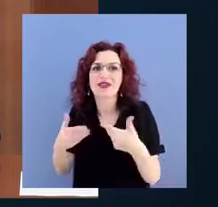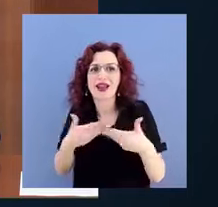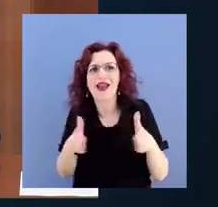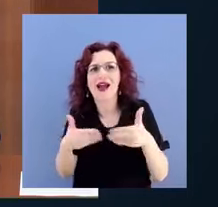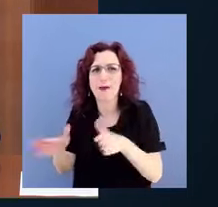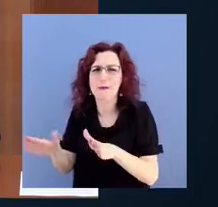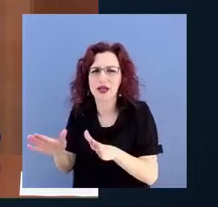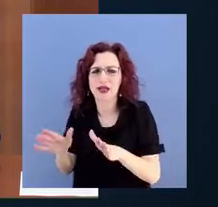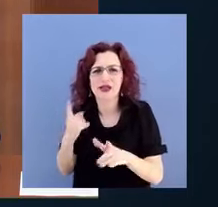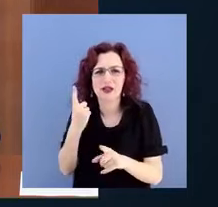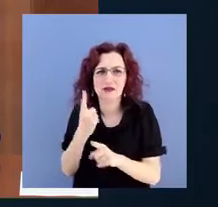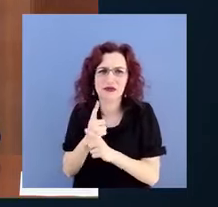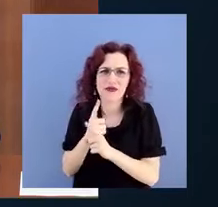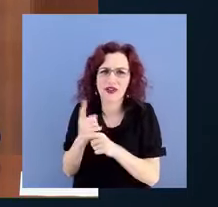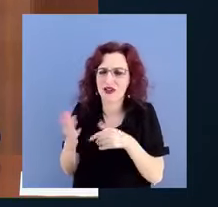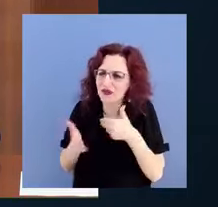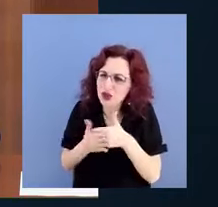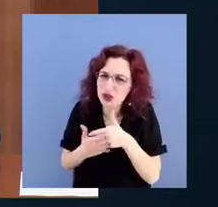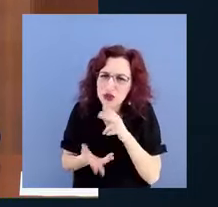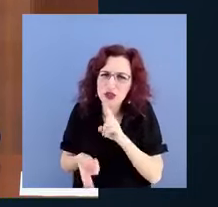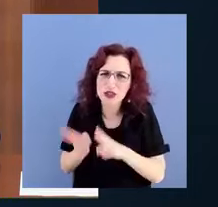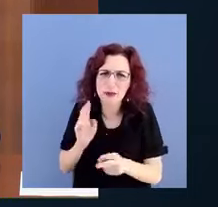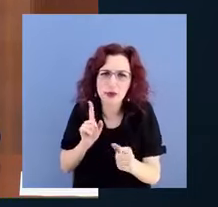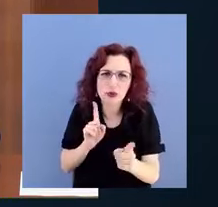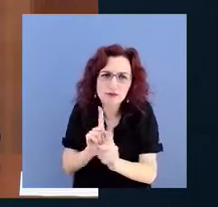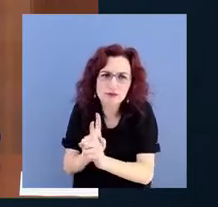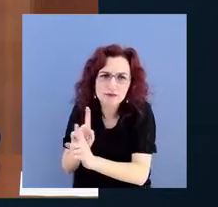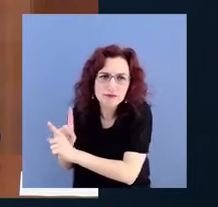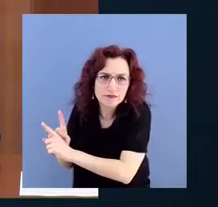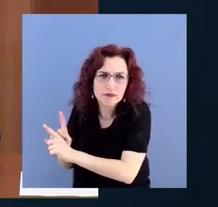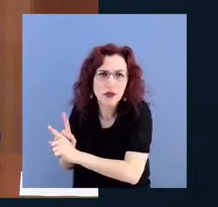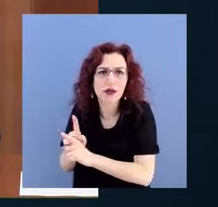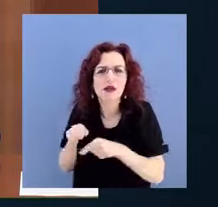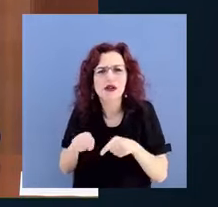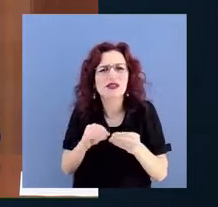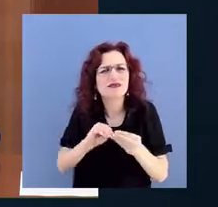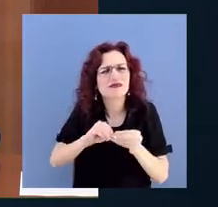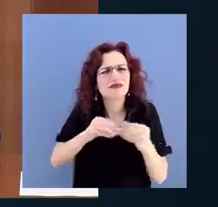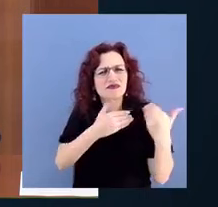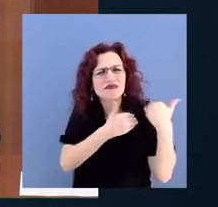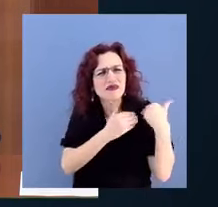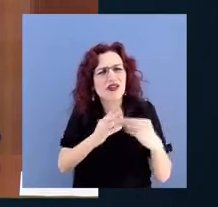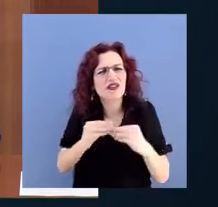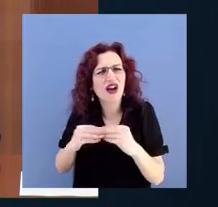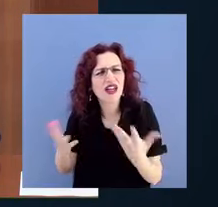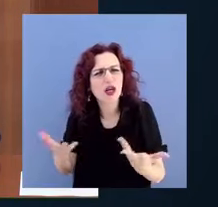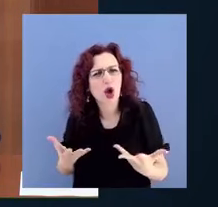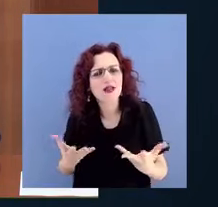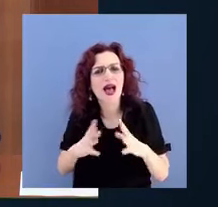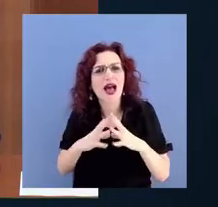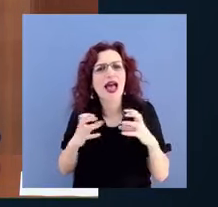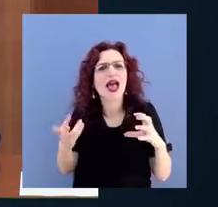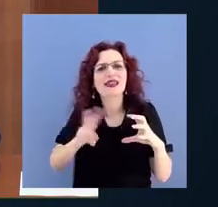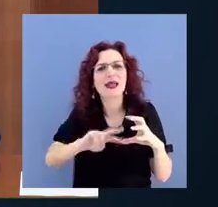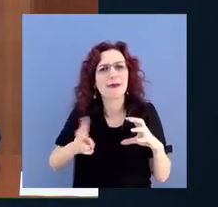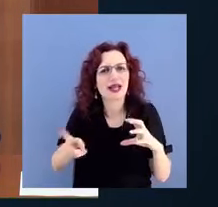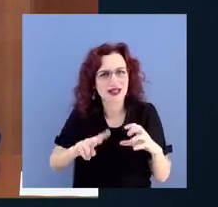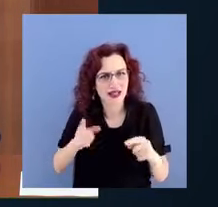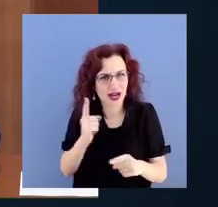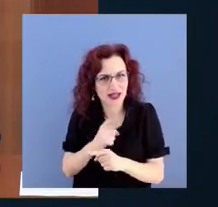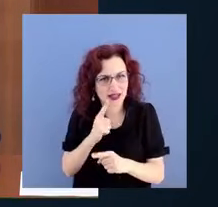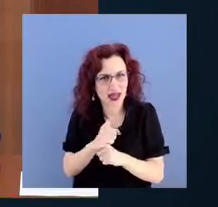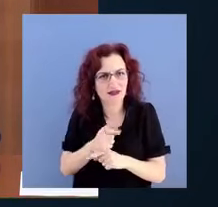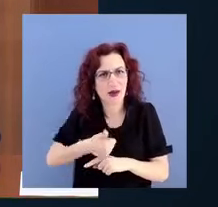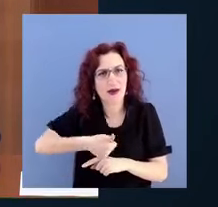che cosa si occuperanno questi sportelli di quello che si occupa l'ente bilaterale nel suo complesso e cioè di formazione in primis sia